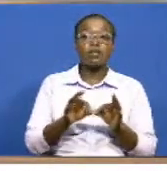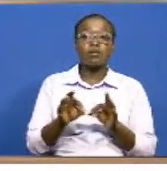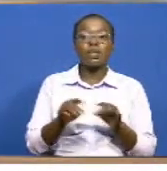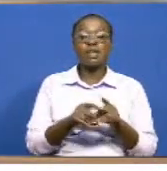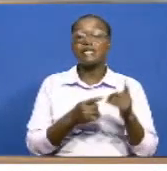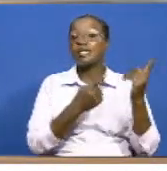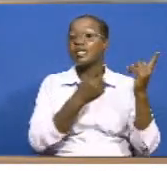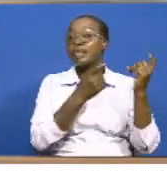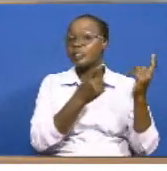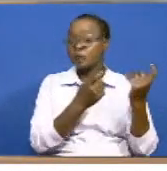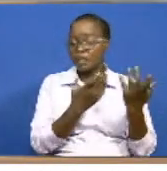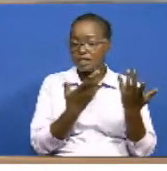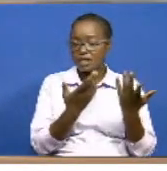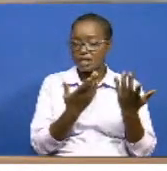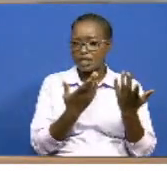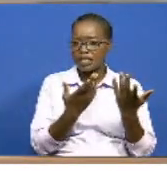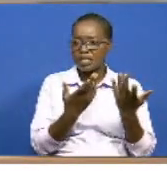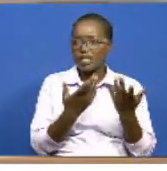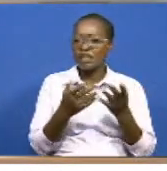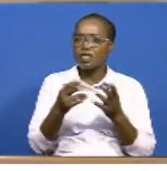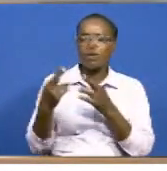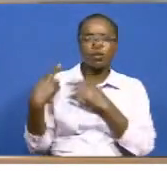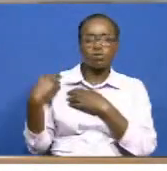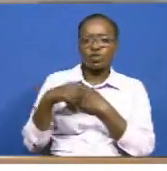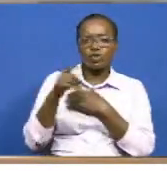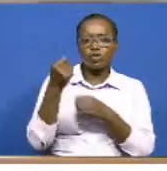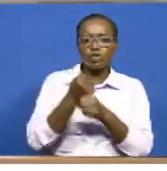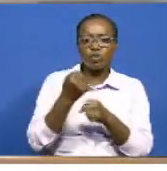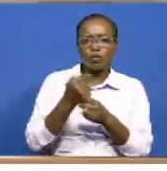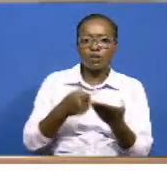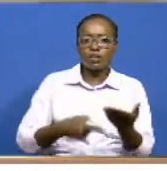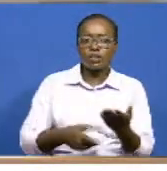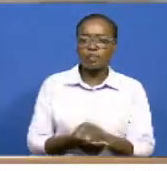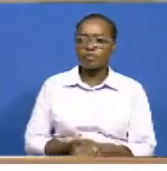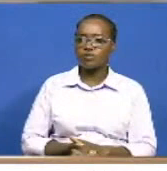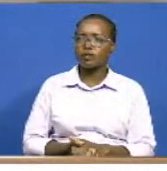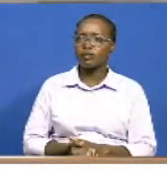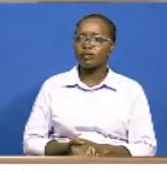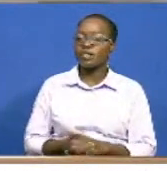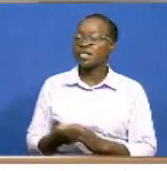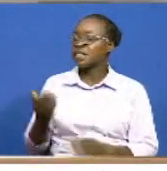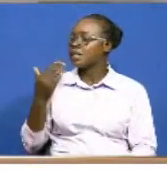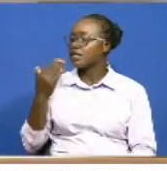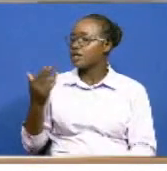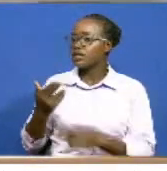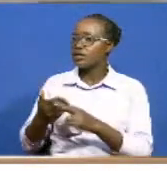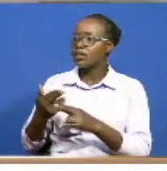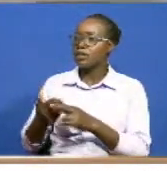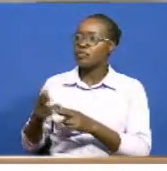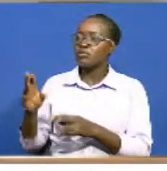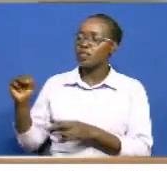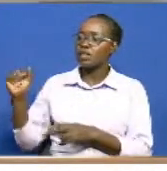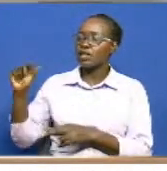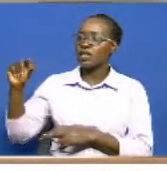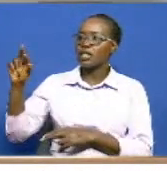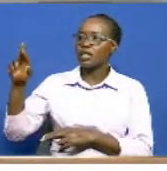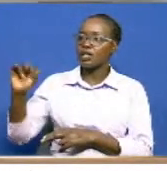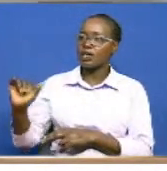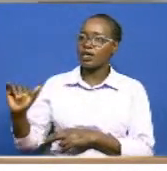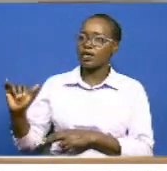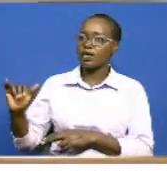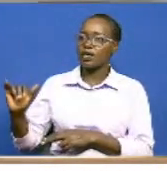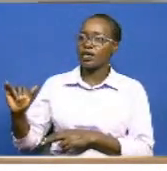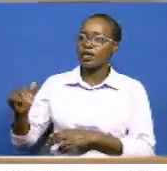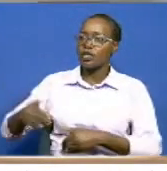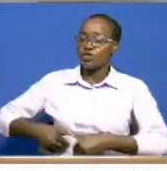wa teknolojia, je, majukumu yako hasa ni yapi? Asante sana. Kwa majina, mimi naitwa Bivon Magari. Mimi ni mmoja wa